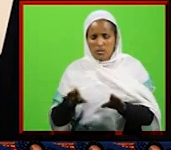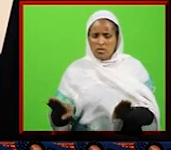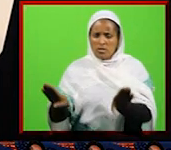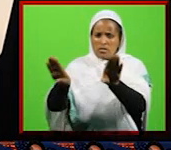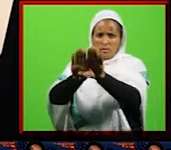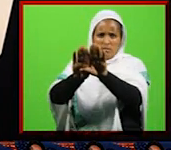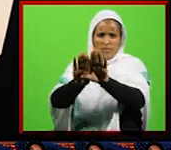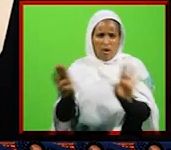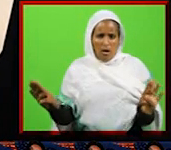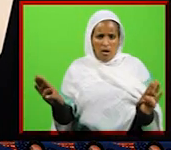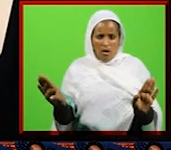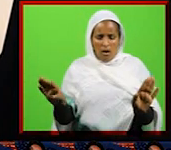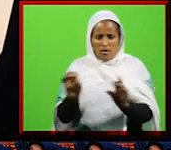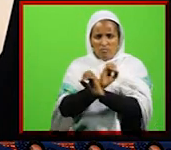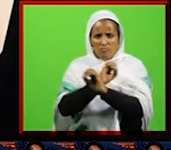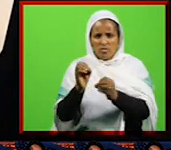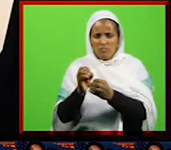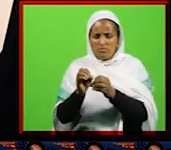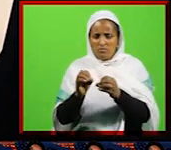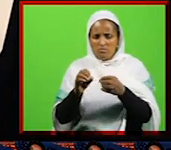ሳይደርስ ሳይቀር ማለት ነው ዝግት ያሉ